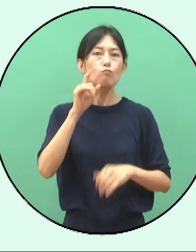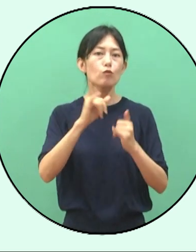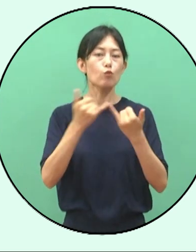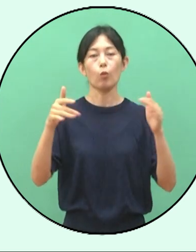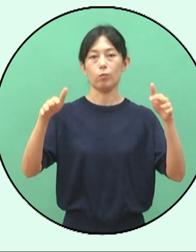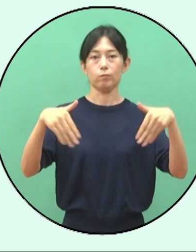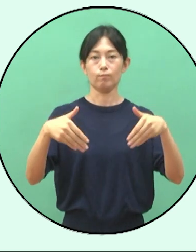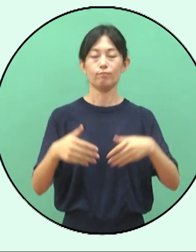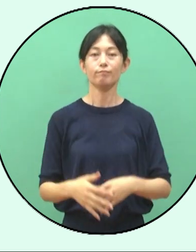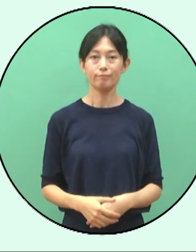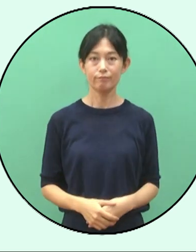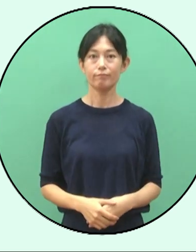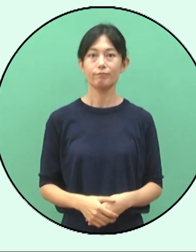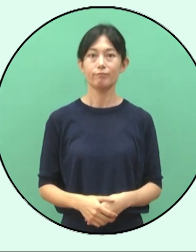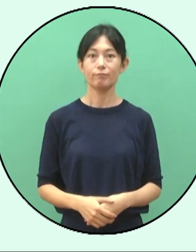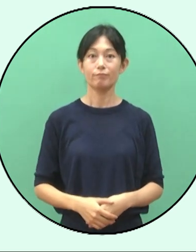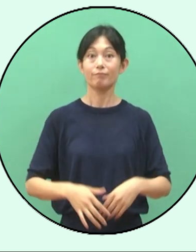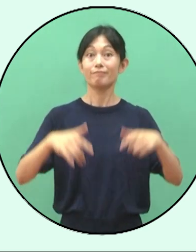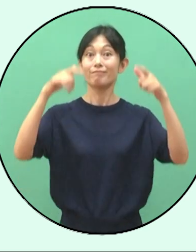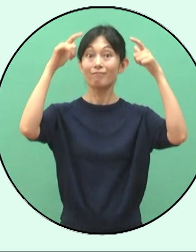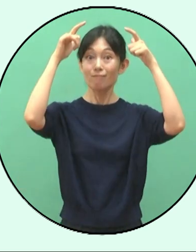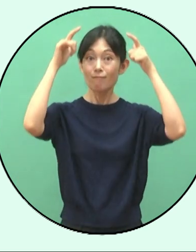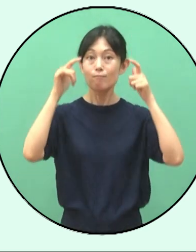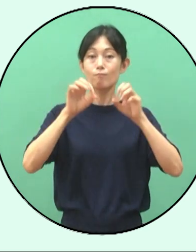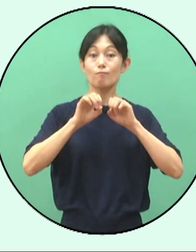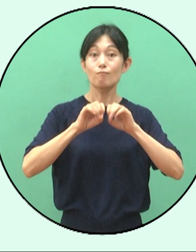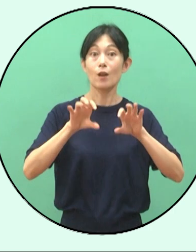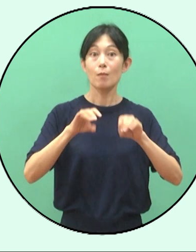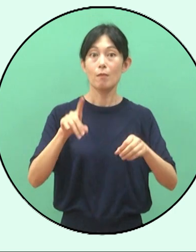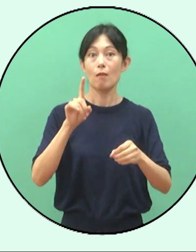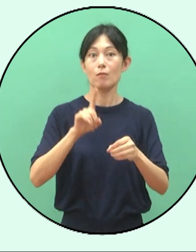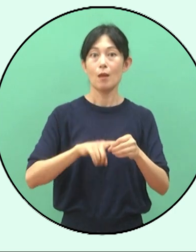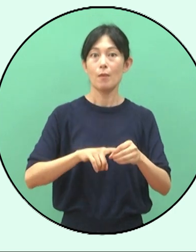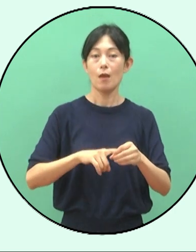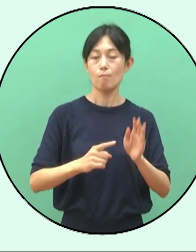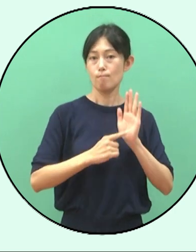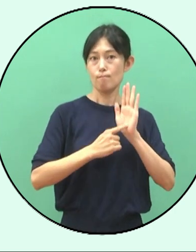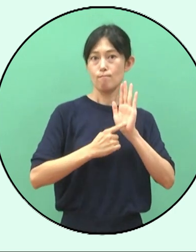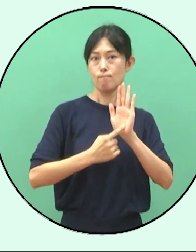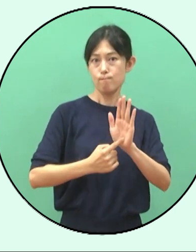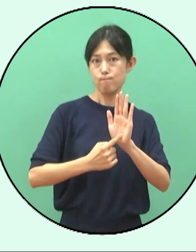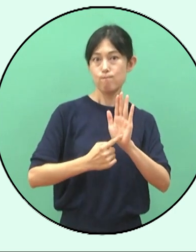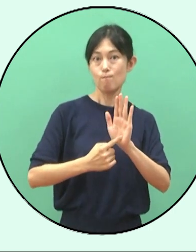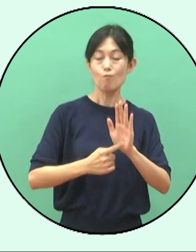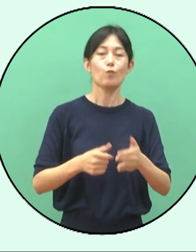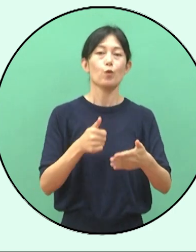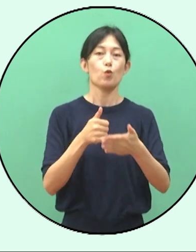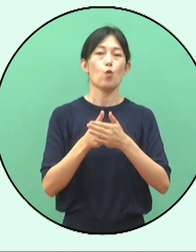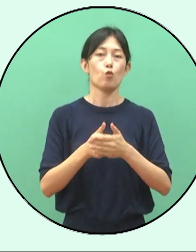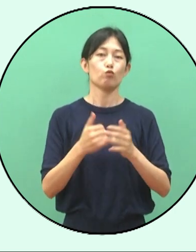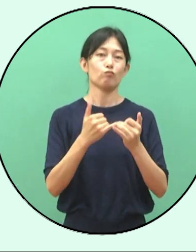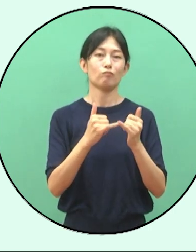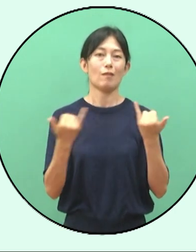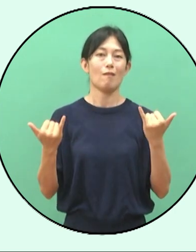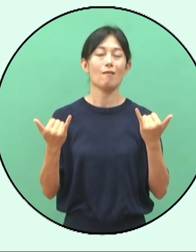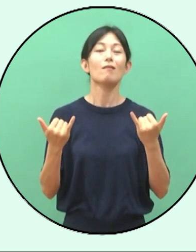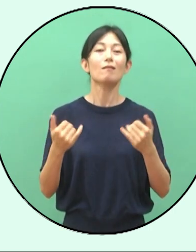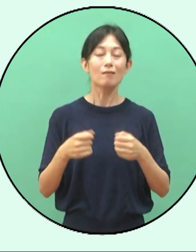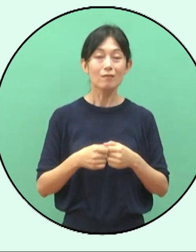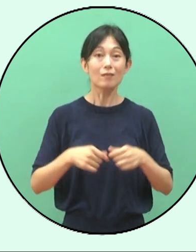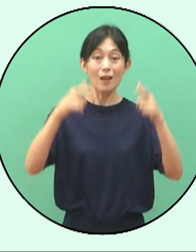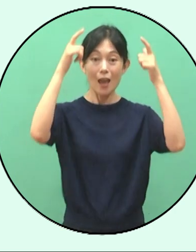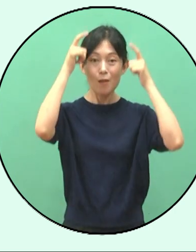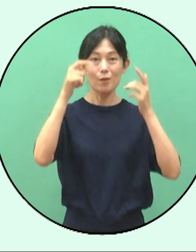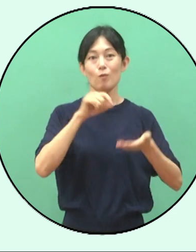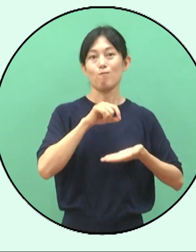。ヘルメット着用を広める見せる啓発にご協力いただける高齢者の皆さんにヘルメット